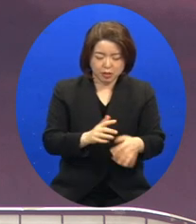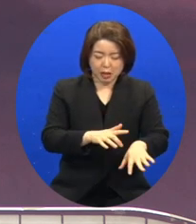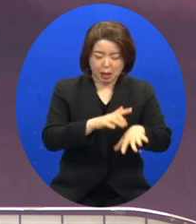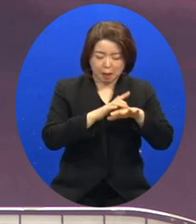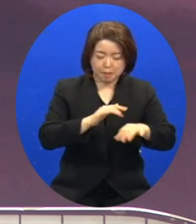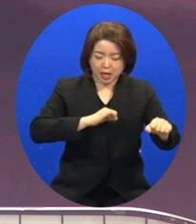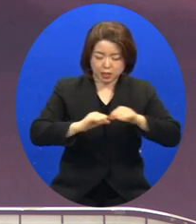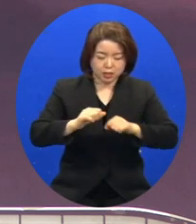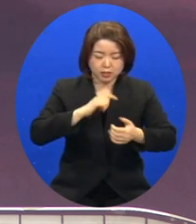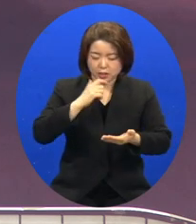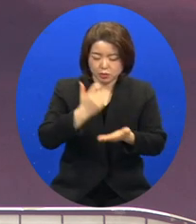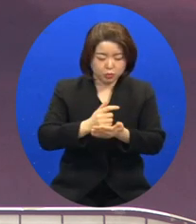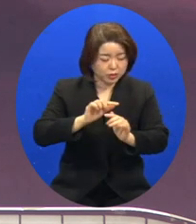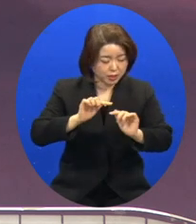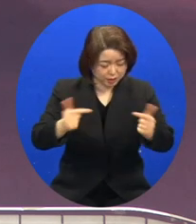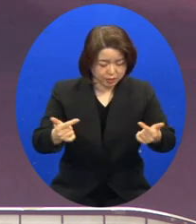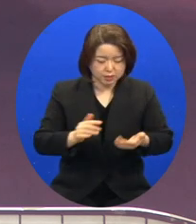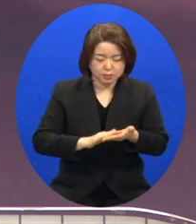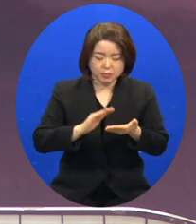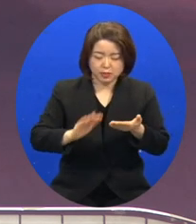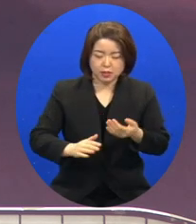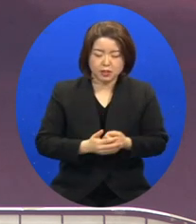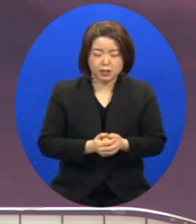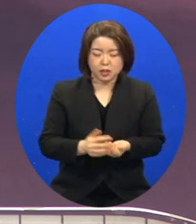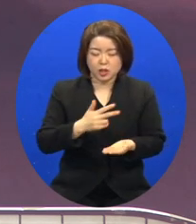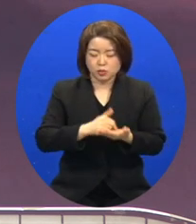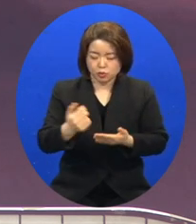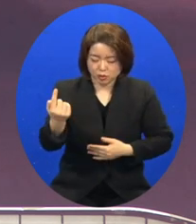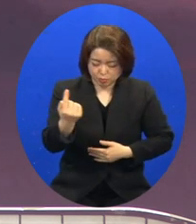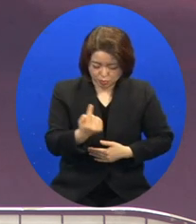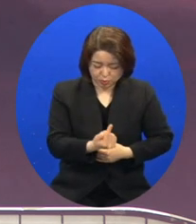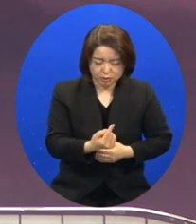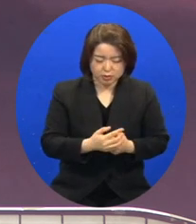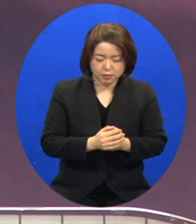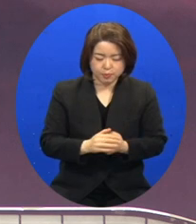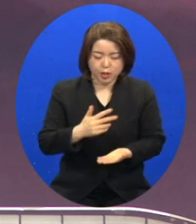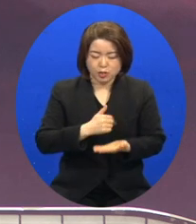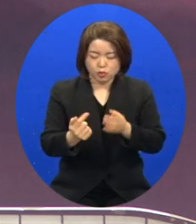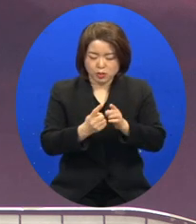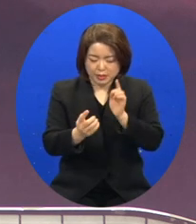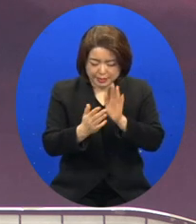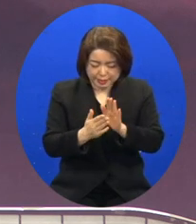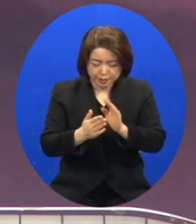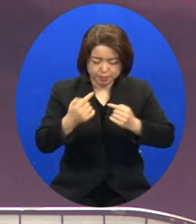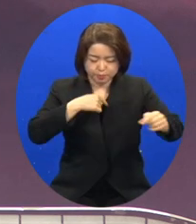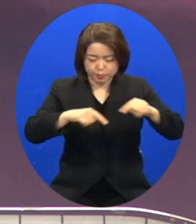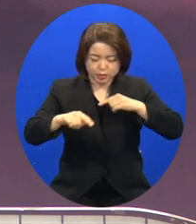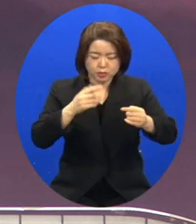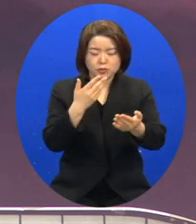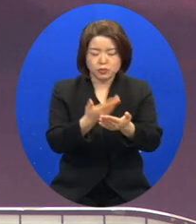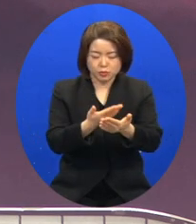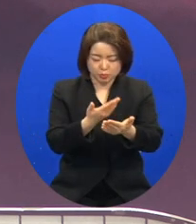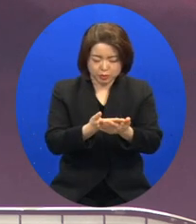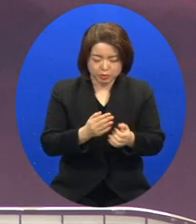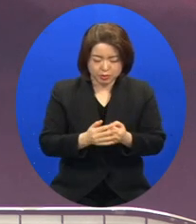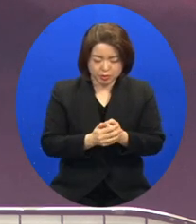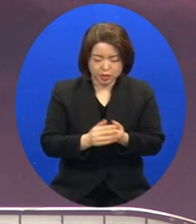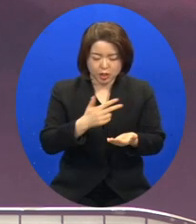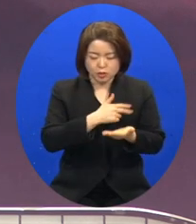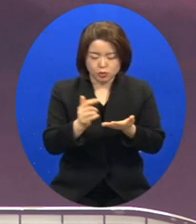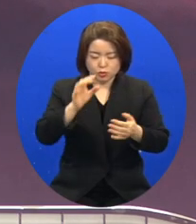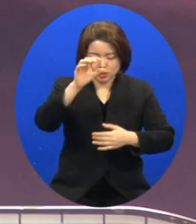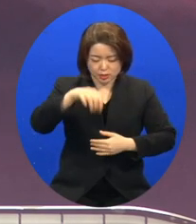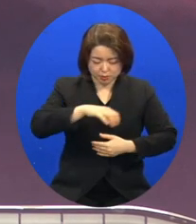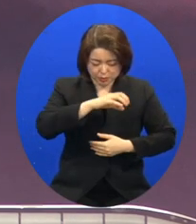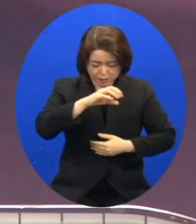속지 않겠습니다 주님 오서 주님이 친히 죽 않았소 주에 십자가의